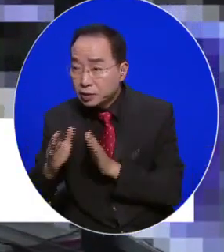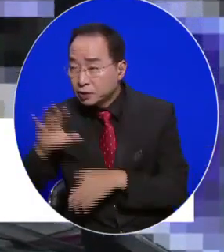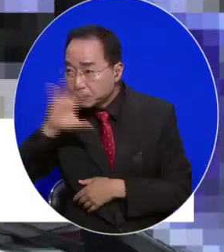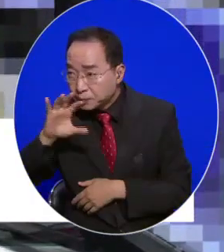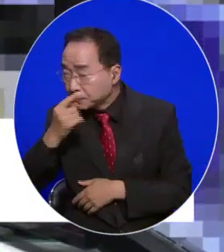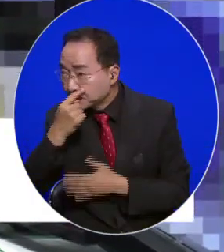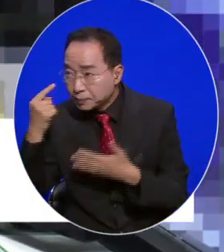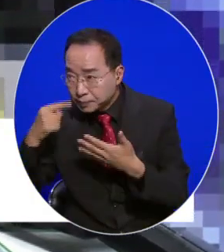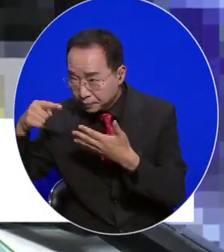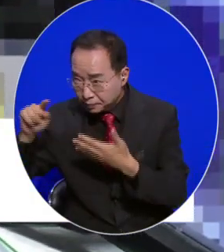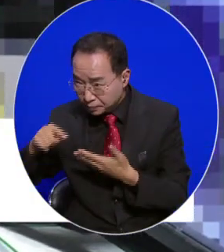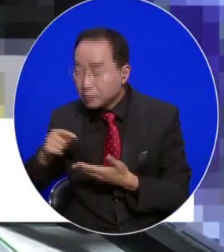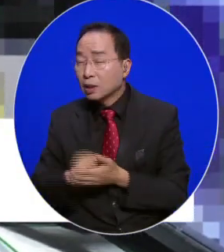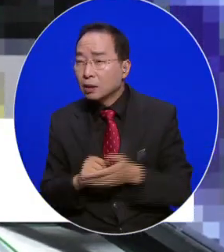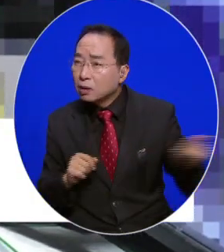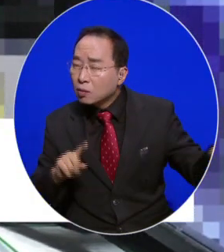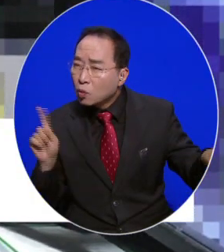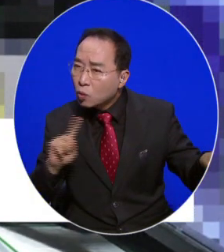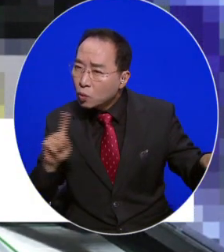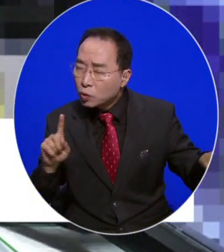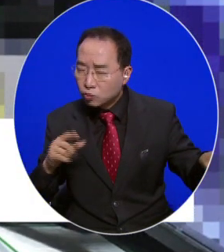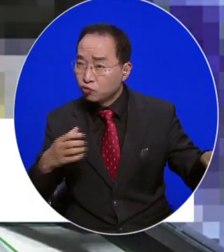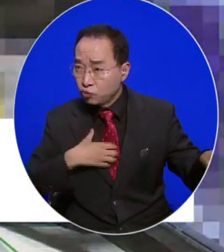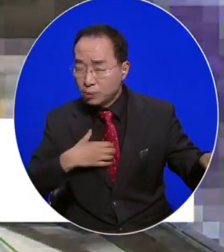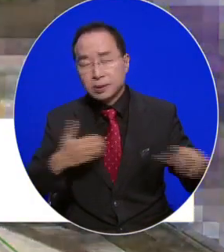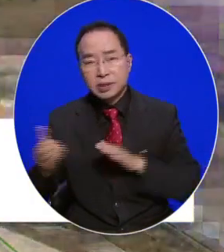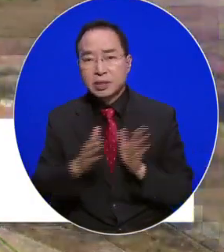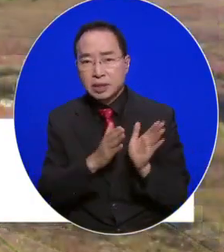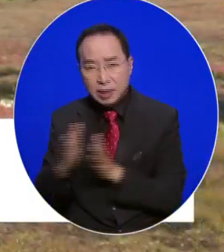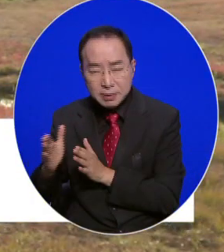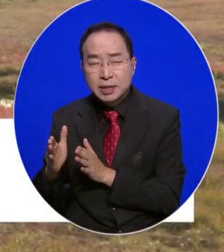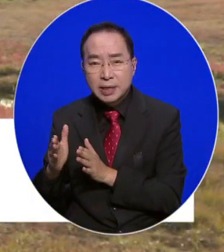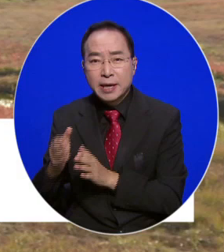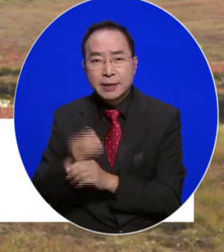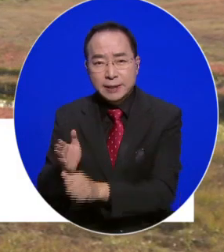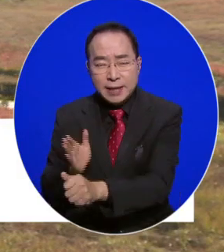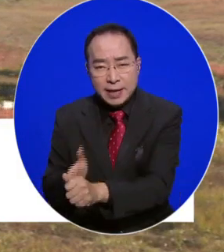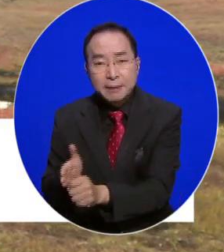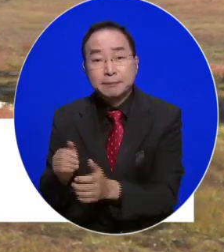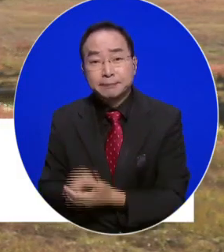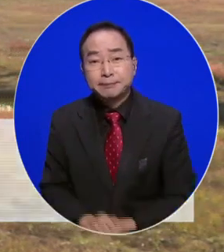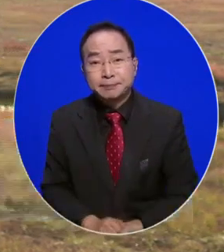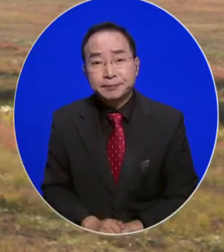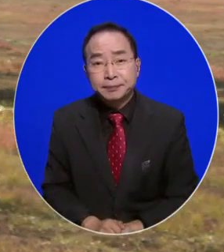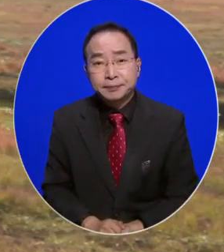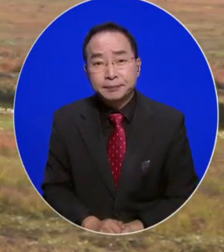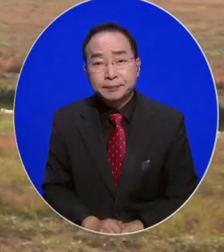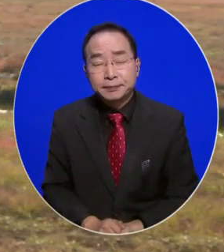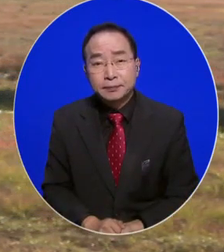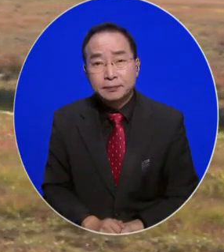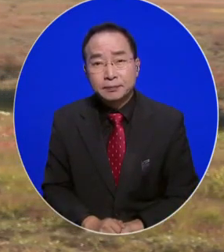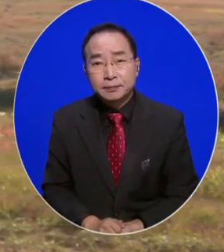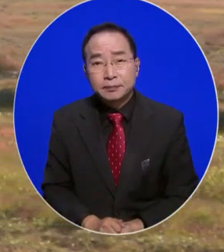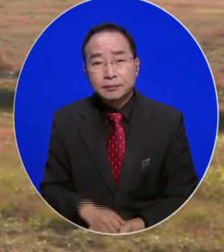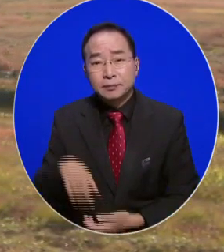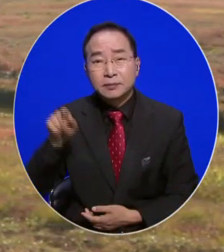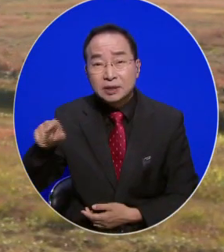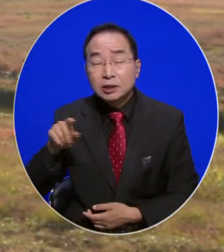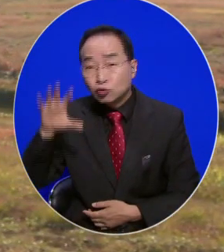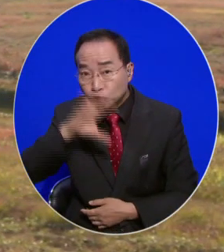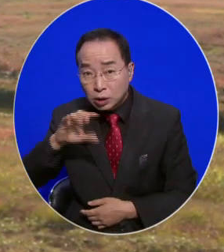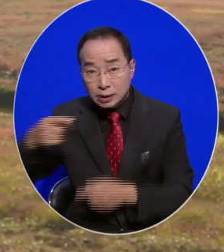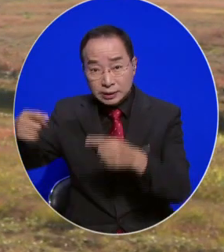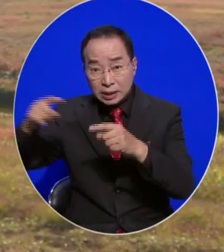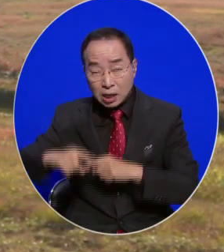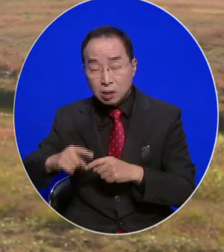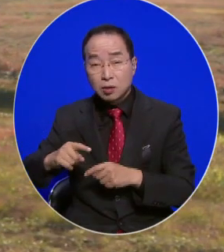북한의 탄도미사일 발사를 비롯한 다양한 위협에 철저한 대비 태세를 유지해달라고 지시했습니다. 또 비질런트 스톰 훈련에 참가